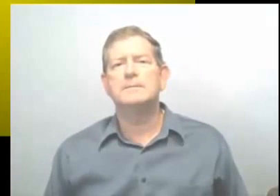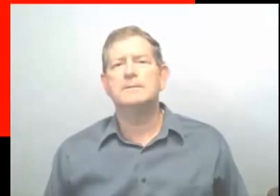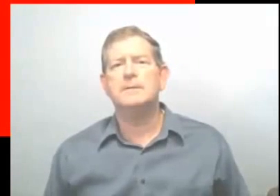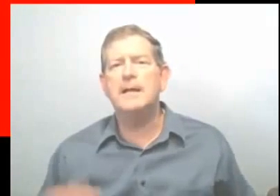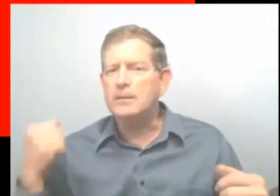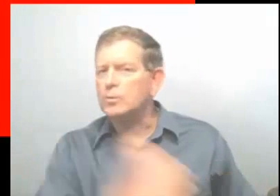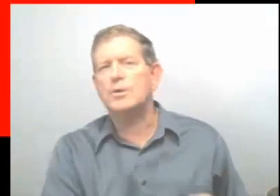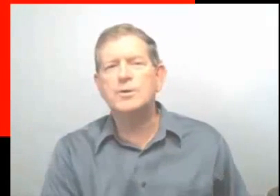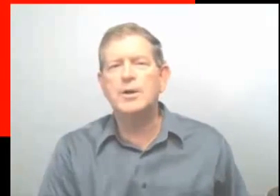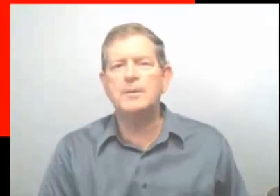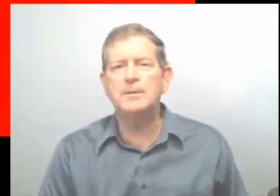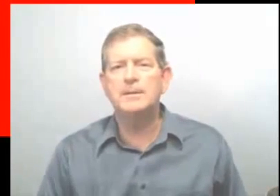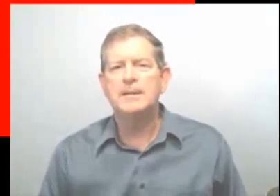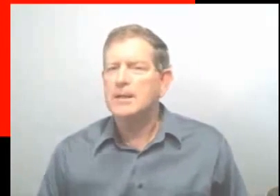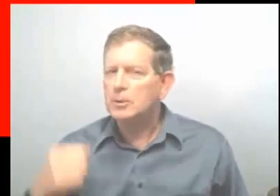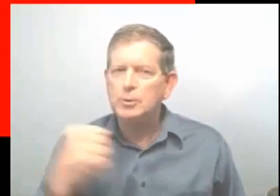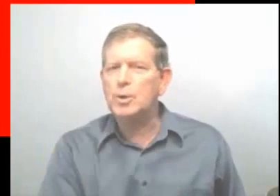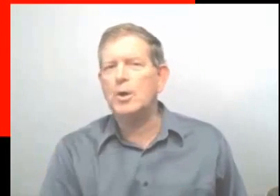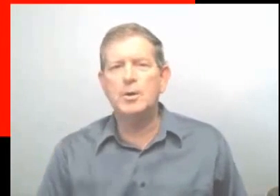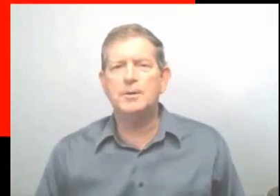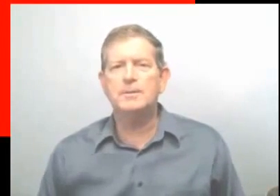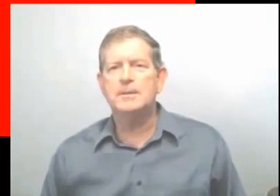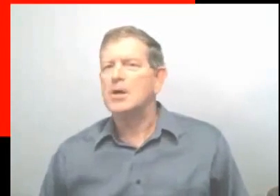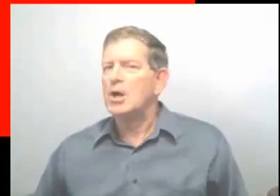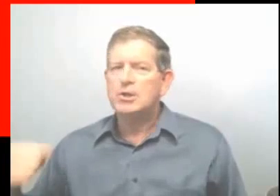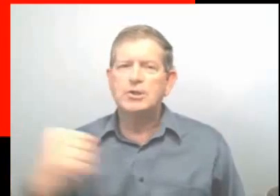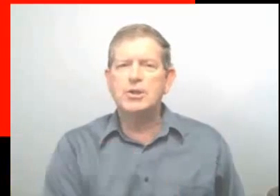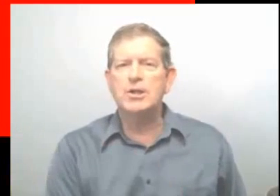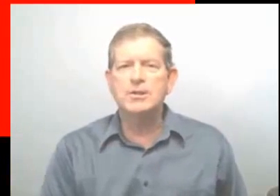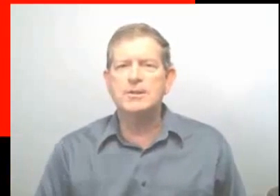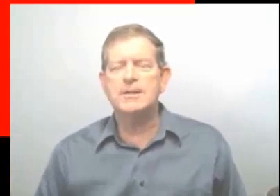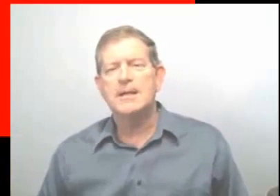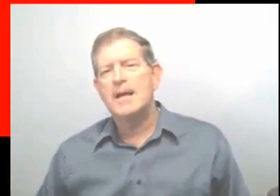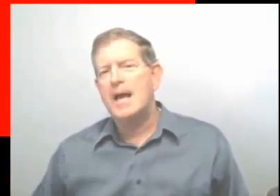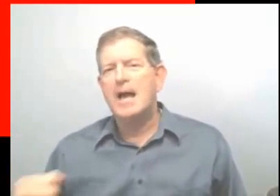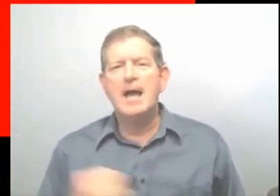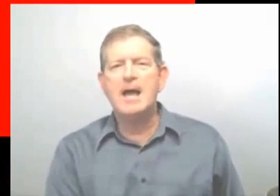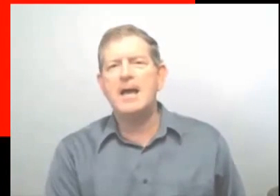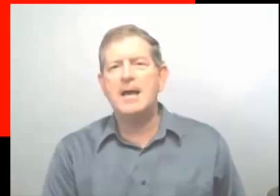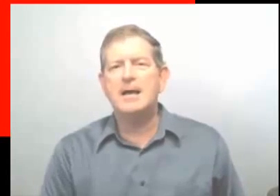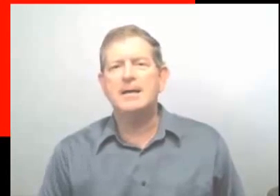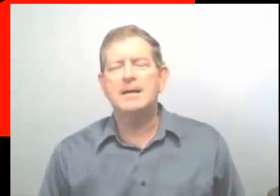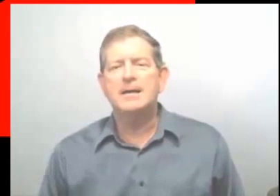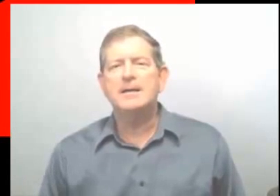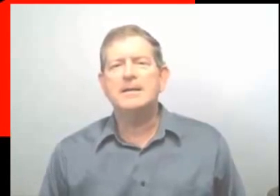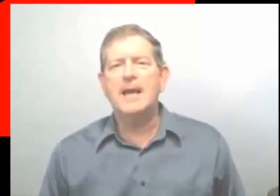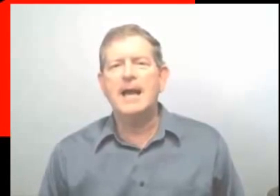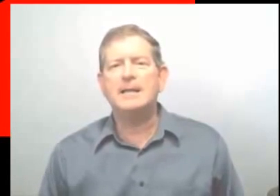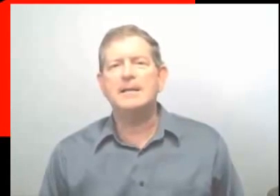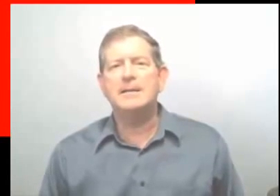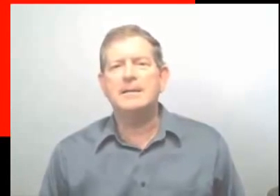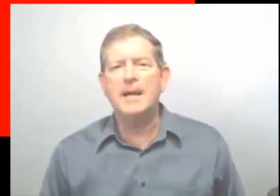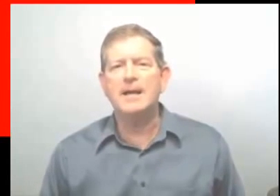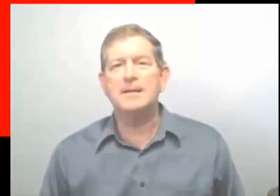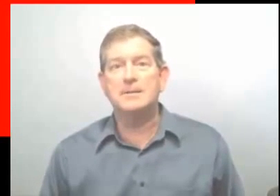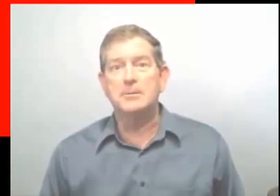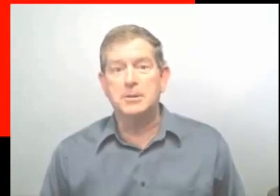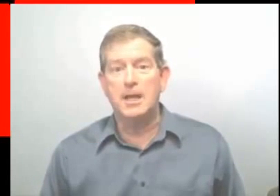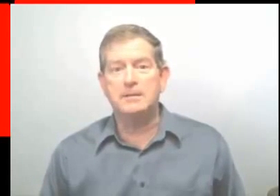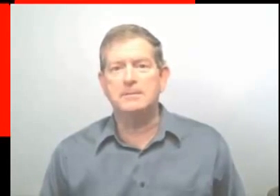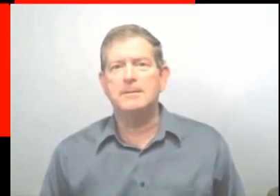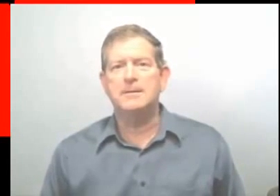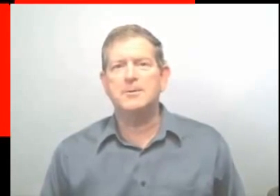3. Allez, tous ensemble. 2. 6. 1. 4.